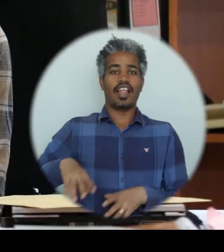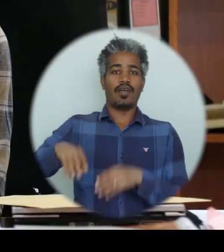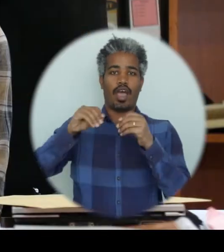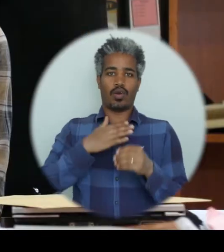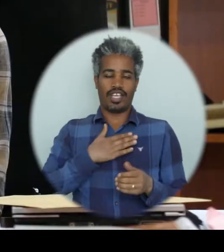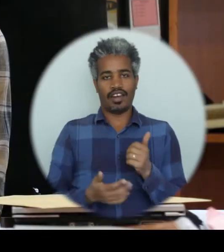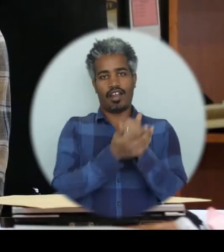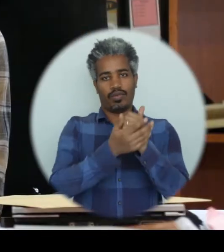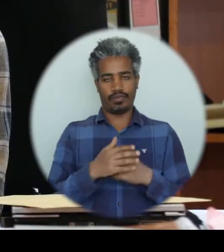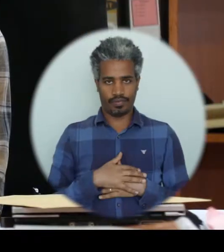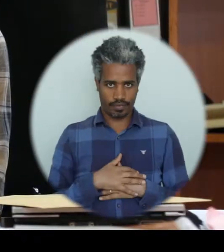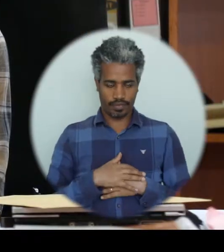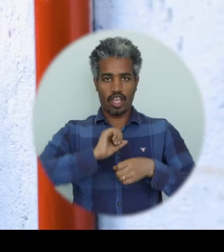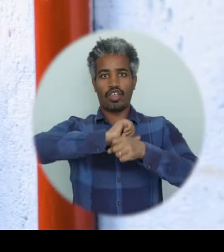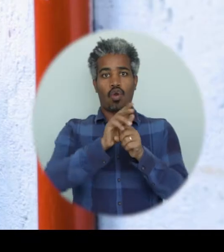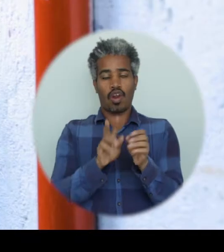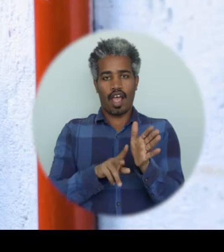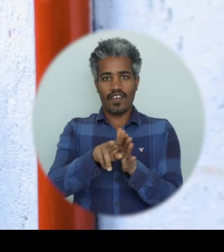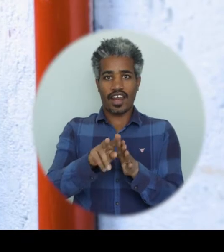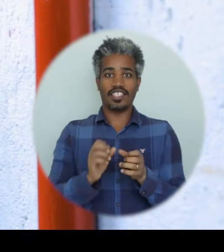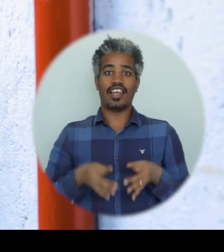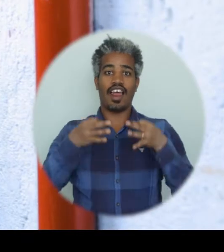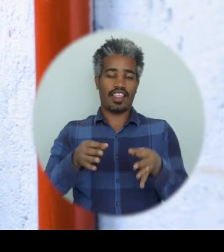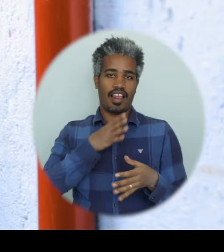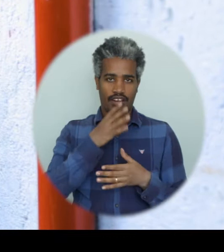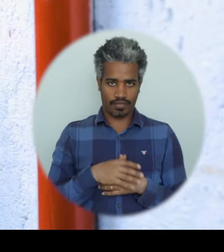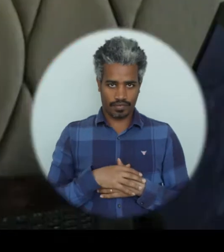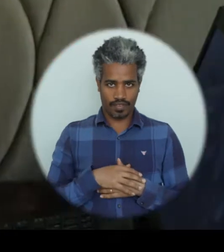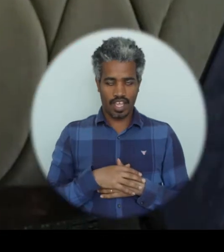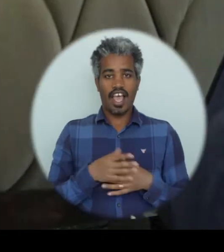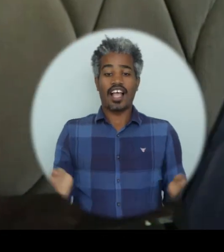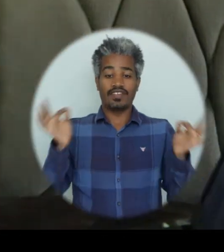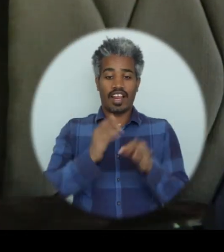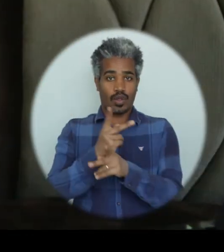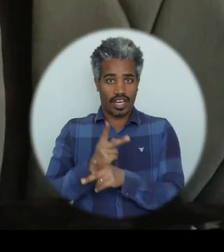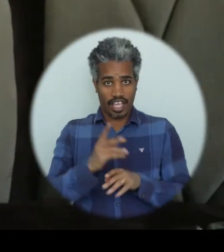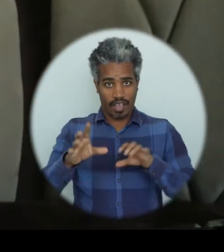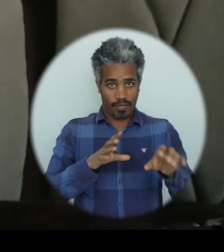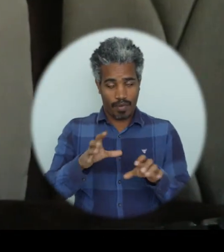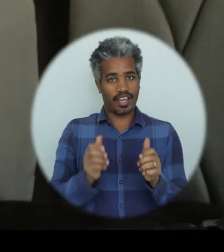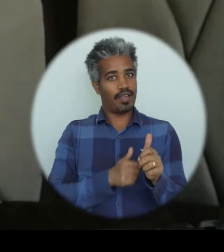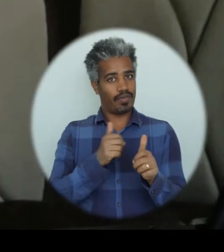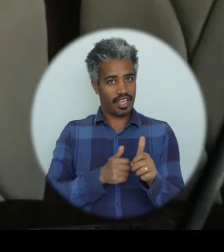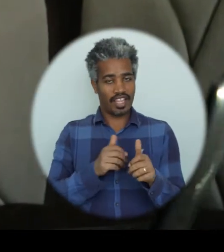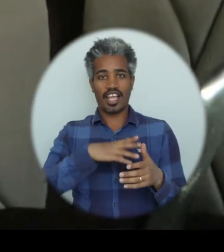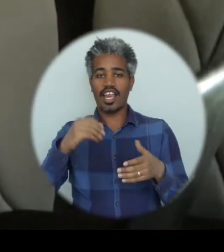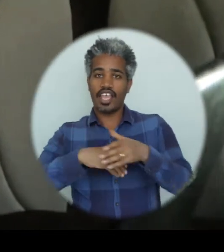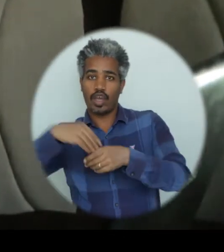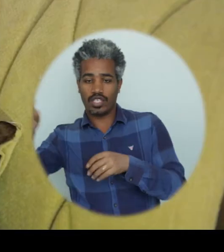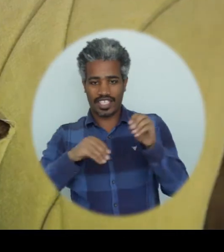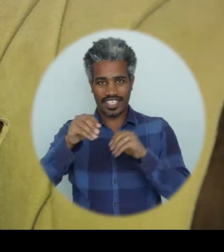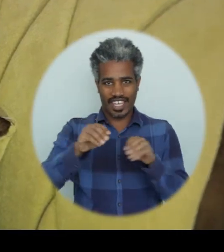ራሴንና ተማሪዎቼን እረዳለሁ። የኮሮና ቫይረስ መተላለፍ እንዳይኖር ተገቢውን ጥንቃቄ በመከተል እና